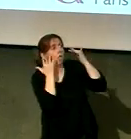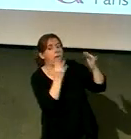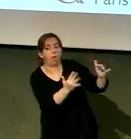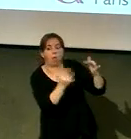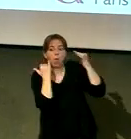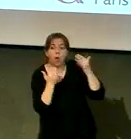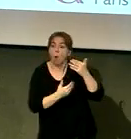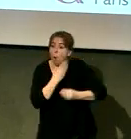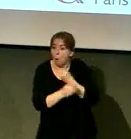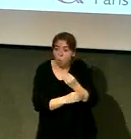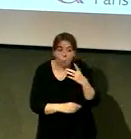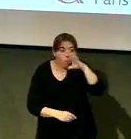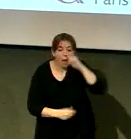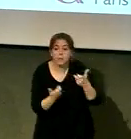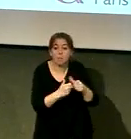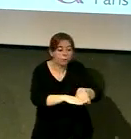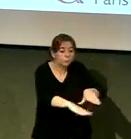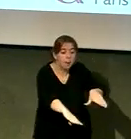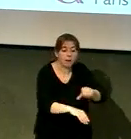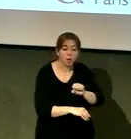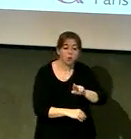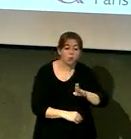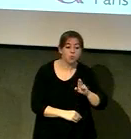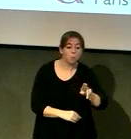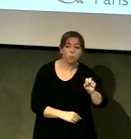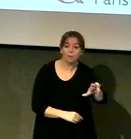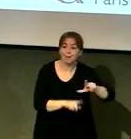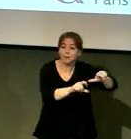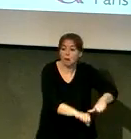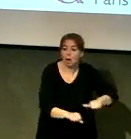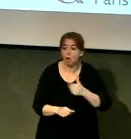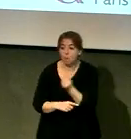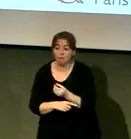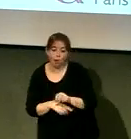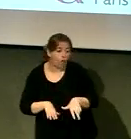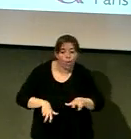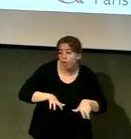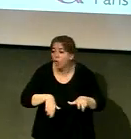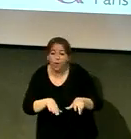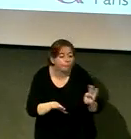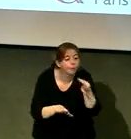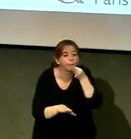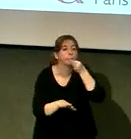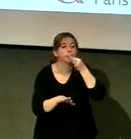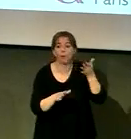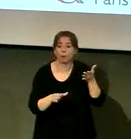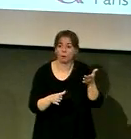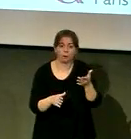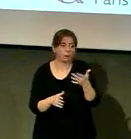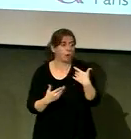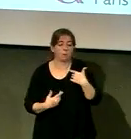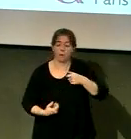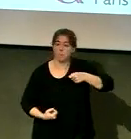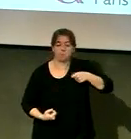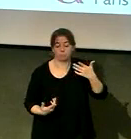prise accidentelle de Subutex ou d'autres produits de substitution qui sont des médicaments.